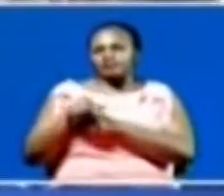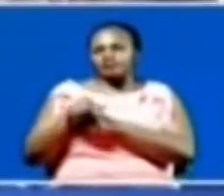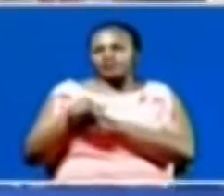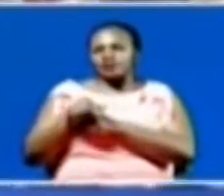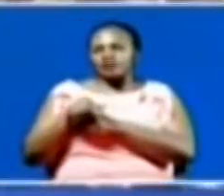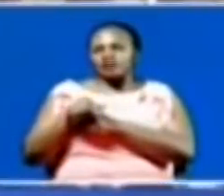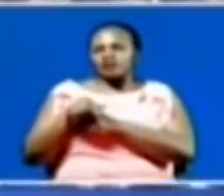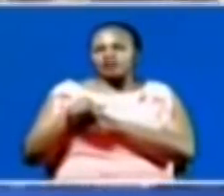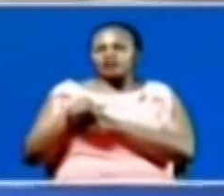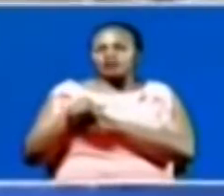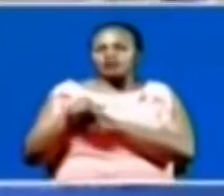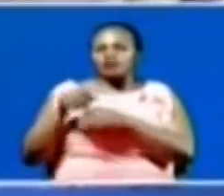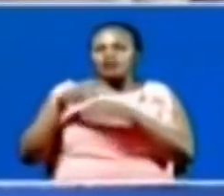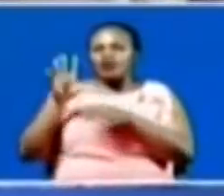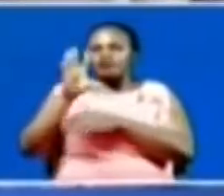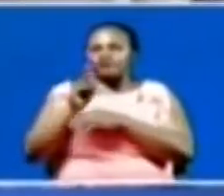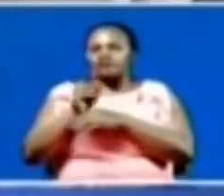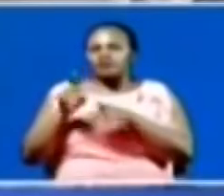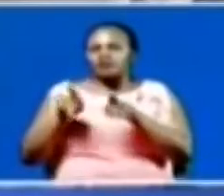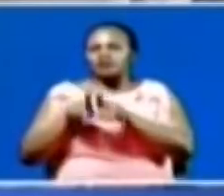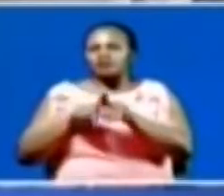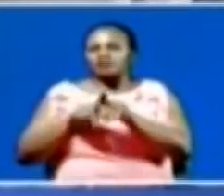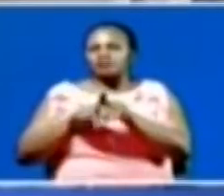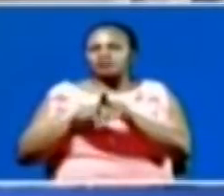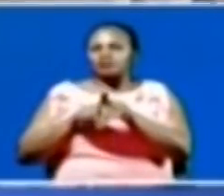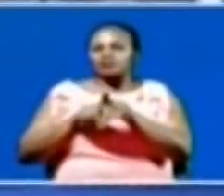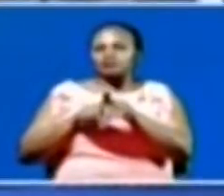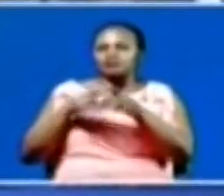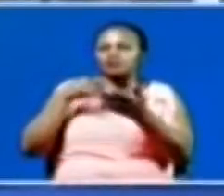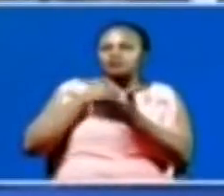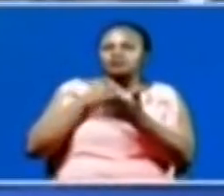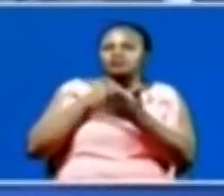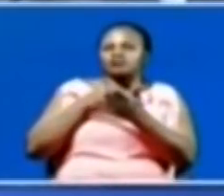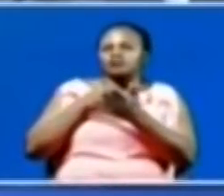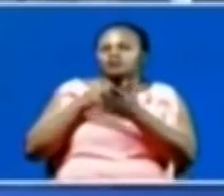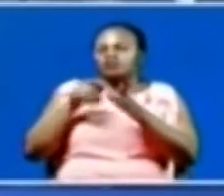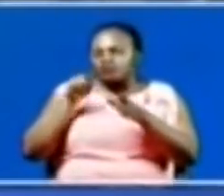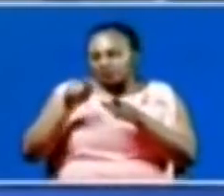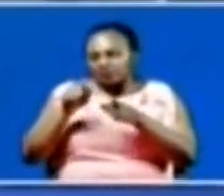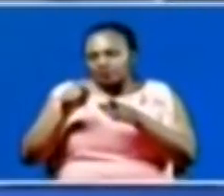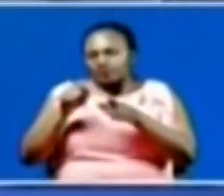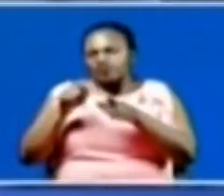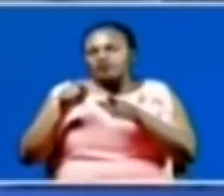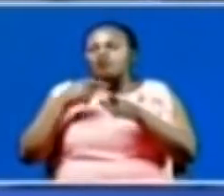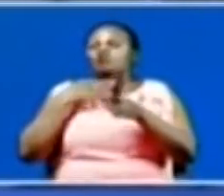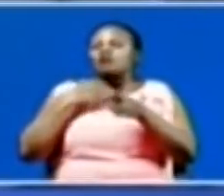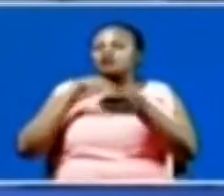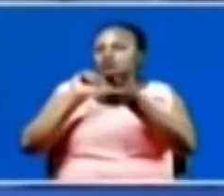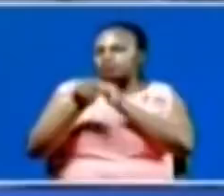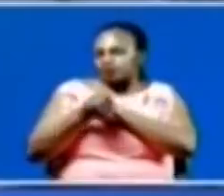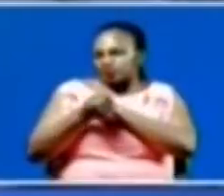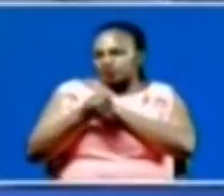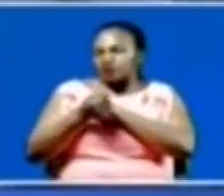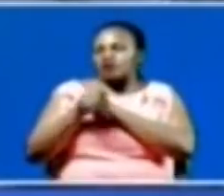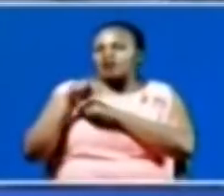kutetea haki za binadamu Haki Afrika na Muhuri vilevile wakajumuika katika kushtumu mauaji haya na wakataka kubadilishwa